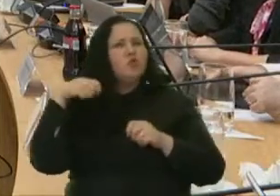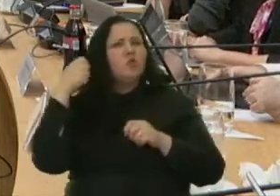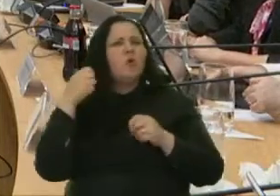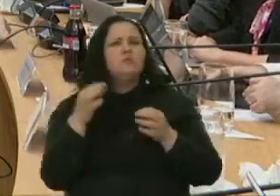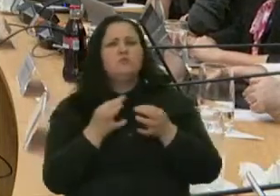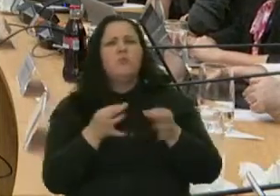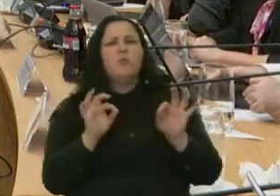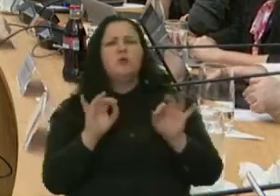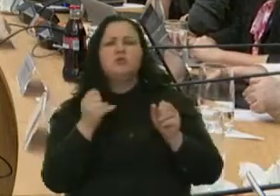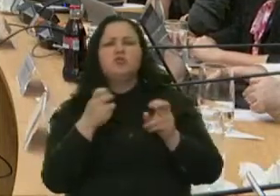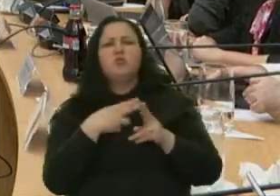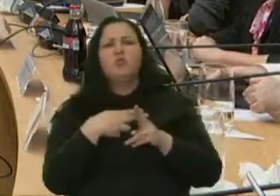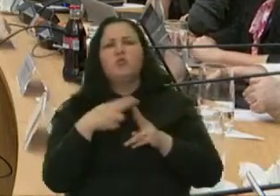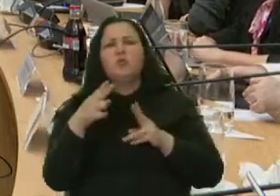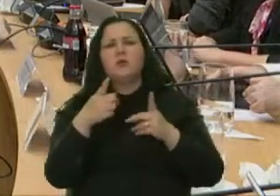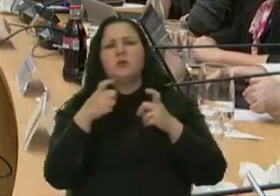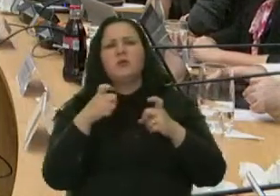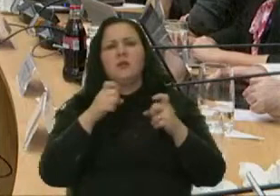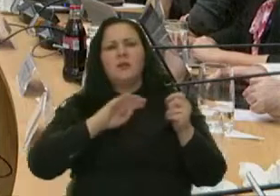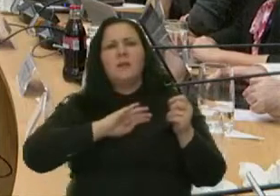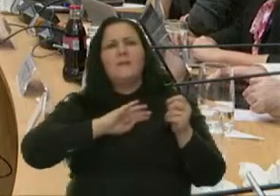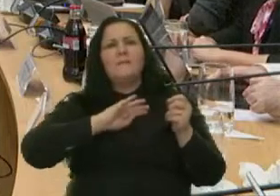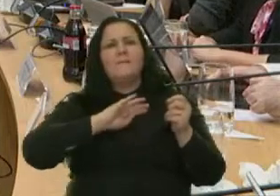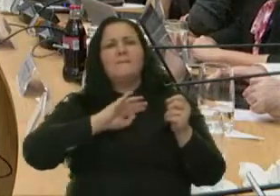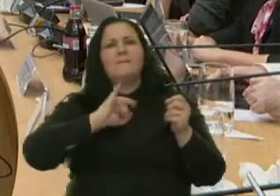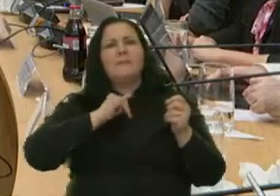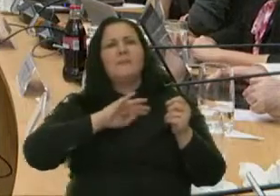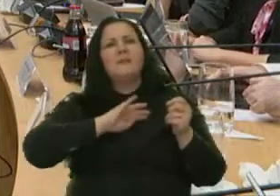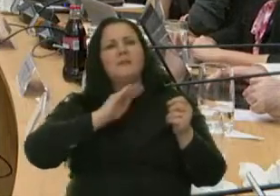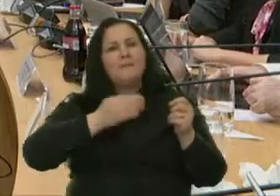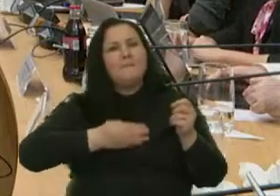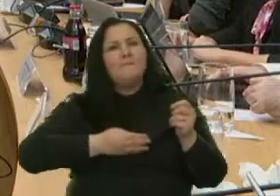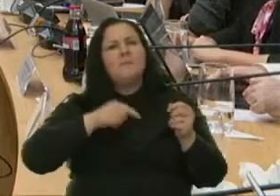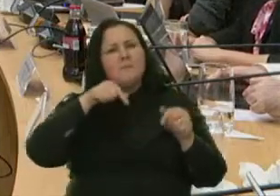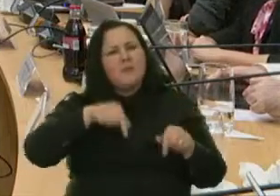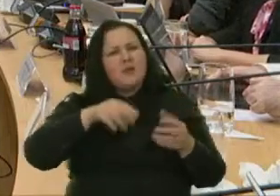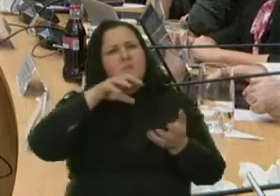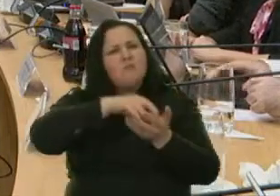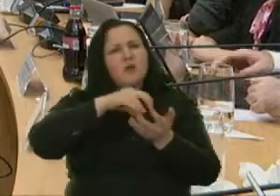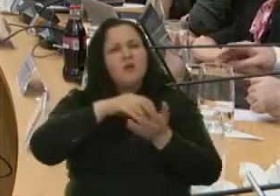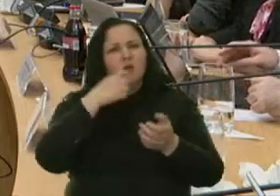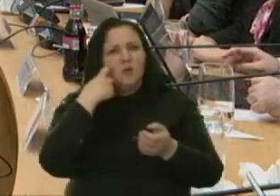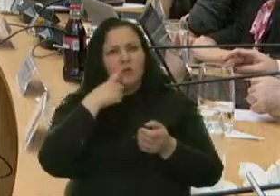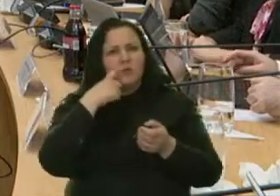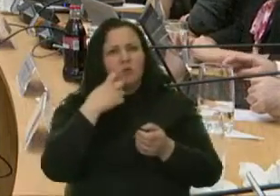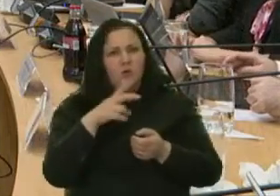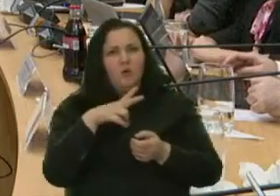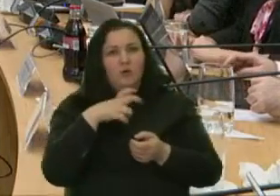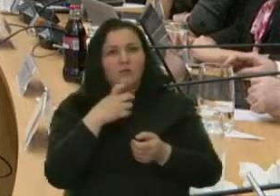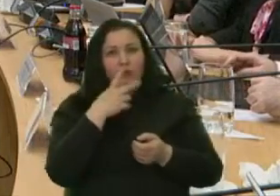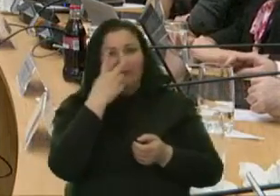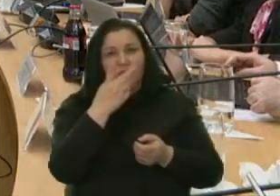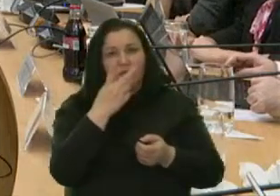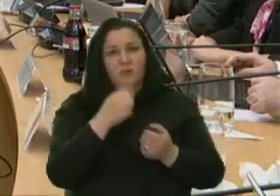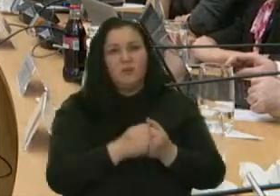moderne și curate din primăria Cluj Primăria Cluj Napoca o să le